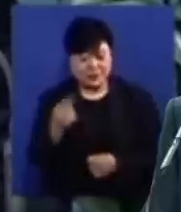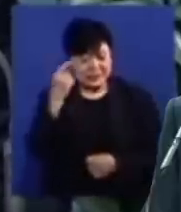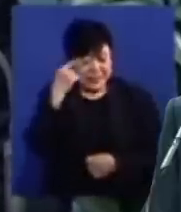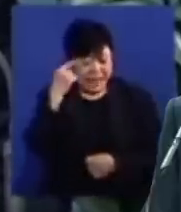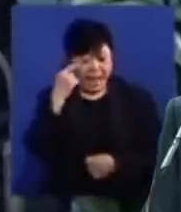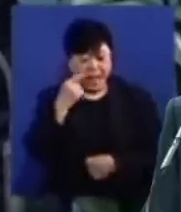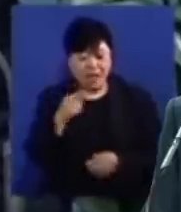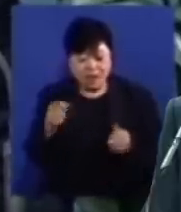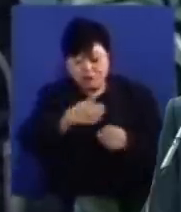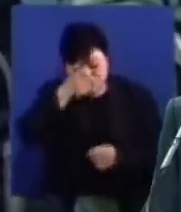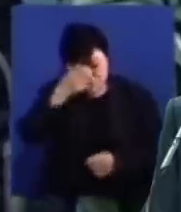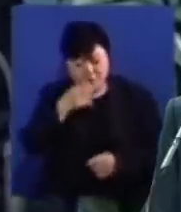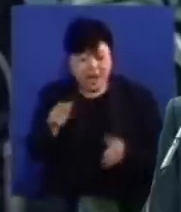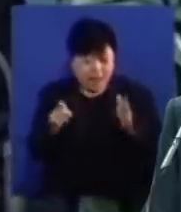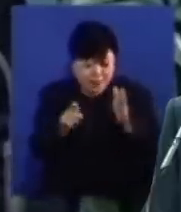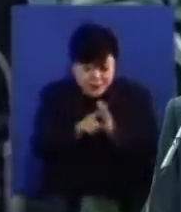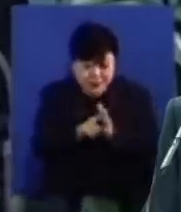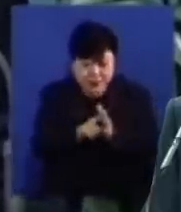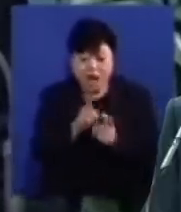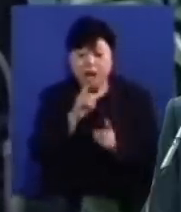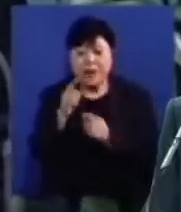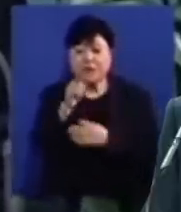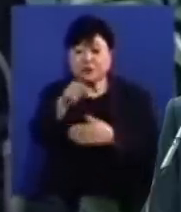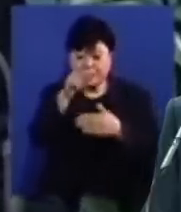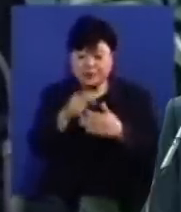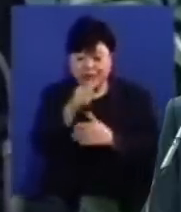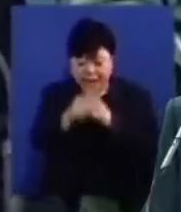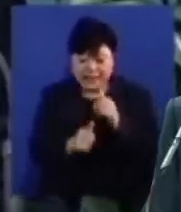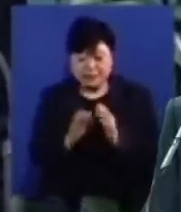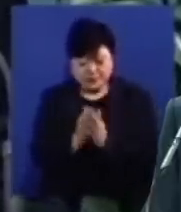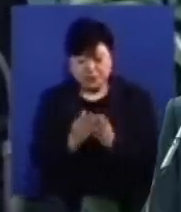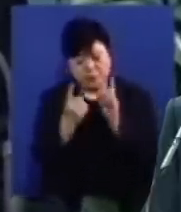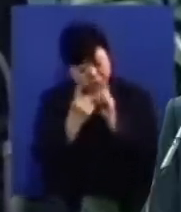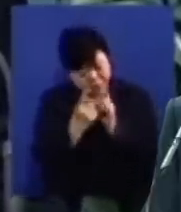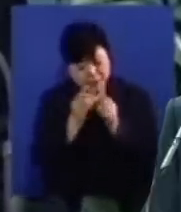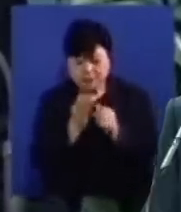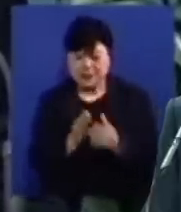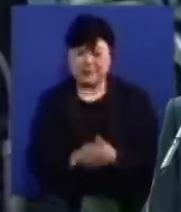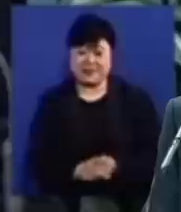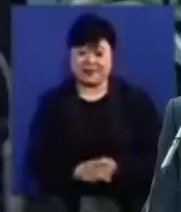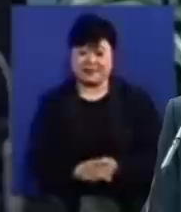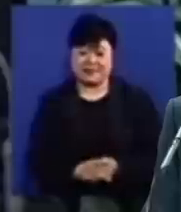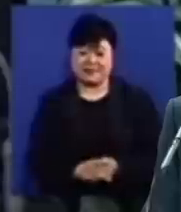생각과 꿈과 믿음과 말 속에서 하나님을 직접 만나는 것입니다.